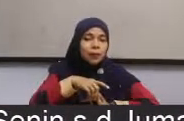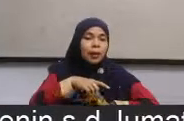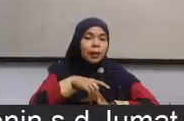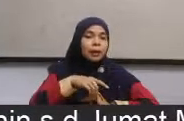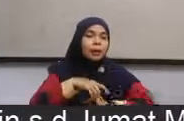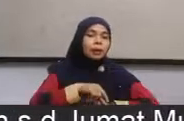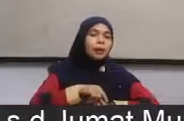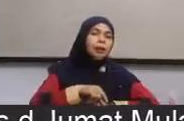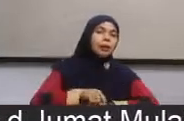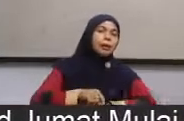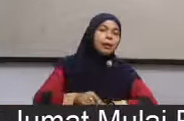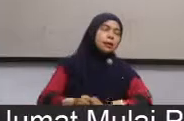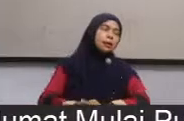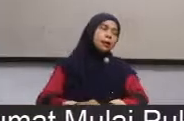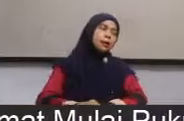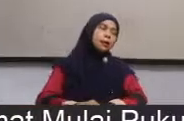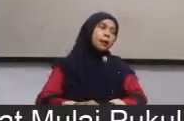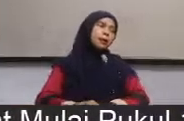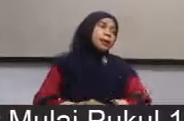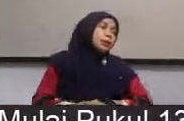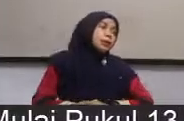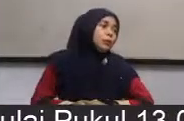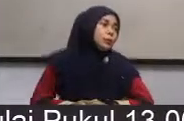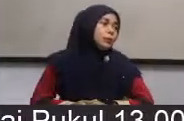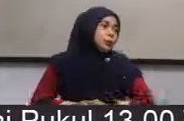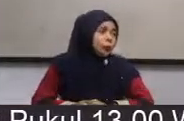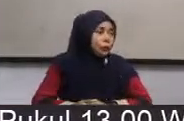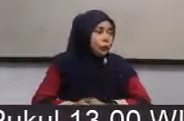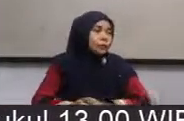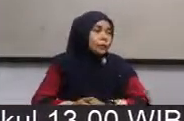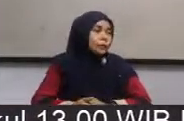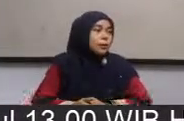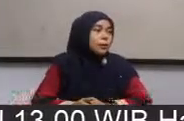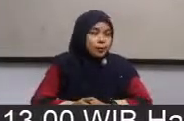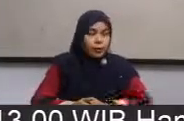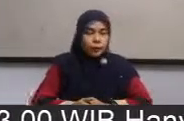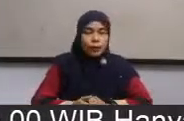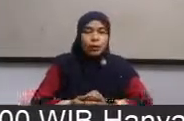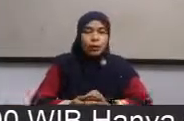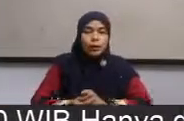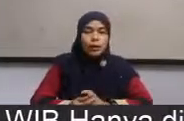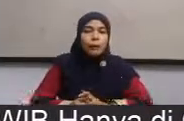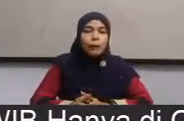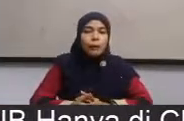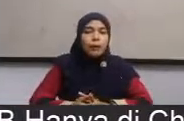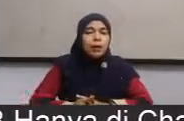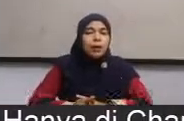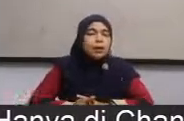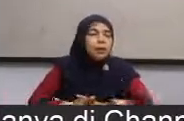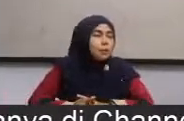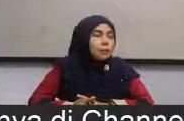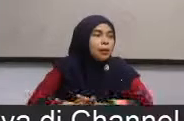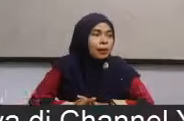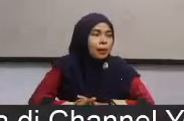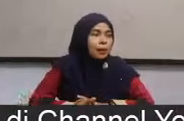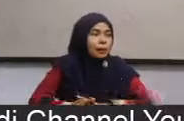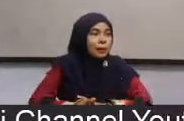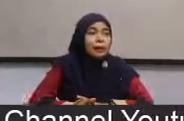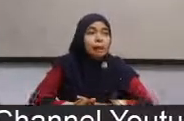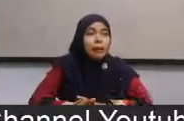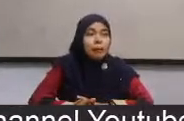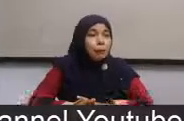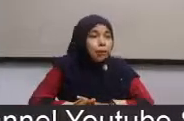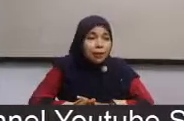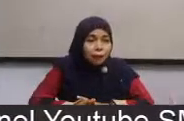menanamkan dan mengamalkan ajaran agama ini itu harus di nomor satu yang kedua memperkuat jati diri bangsa